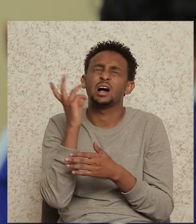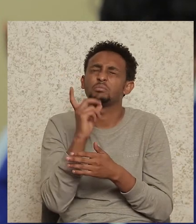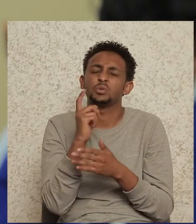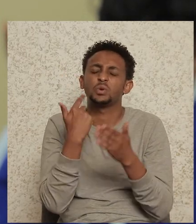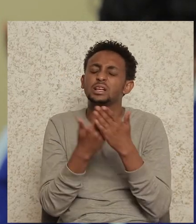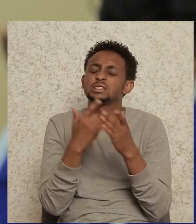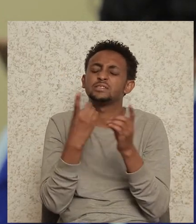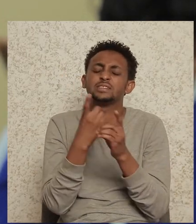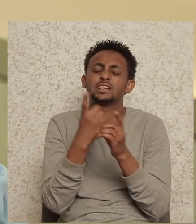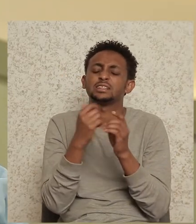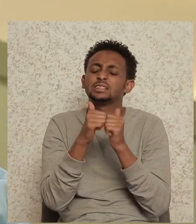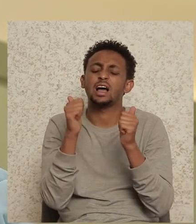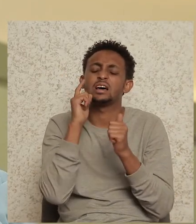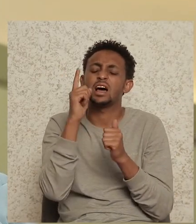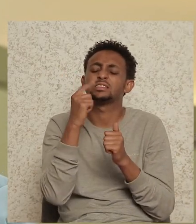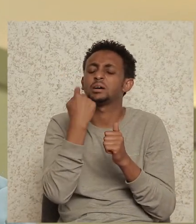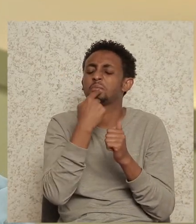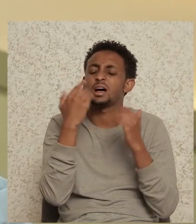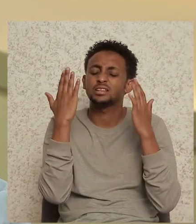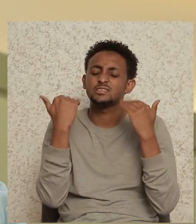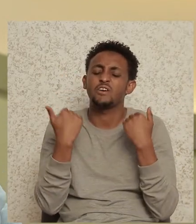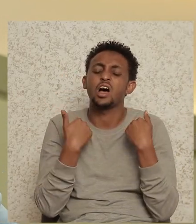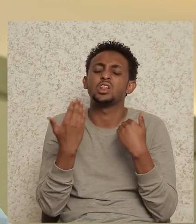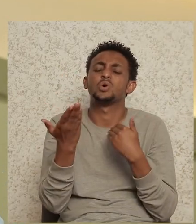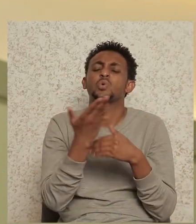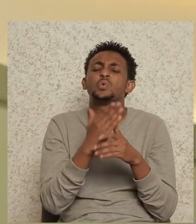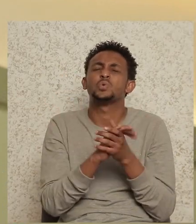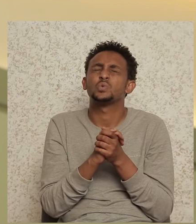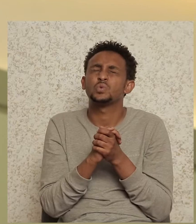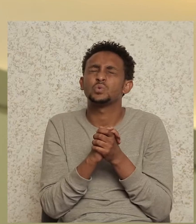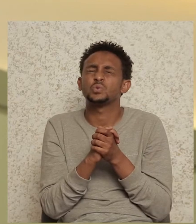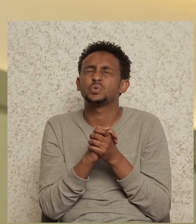እግዚአብሔር ሆይ ለዚህ ፍጥረት ያላንተ ማን ተስፋ አለው